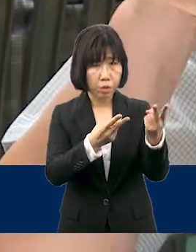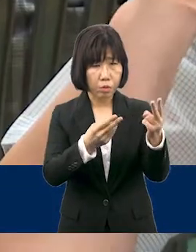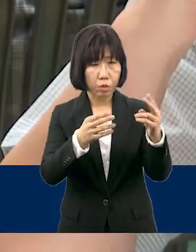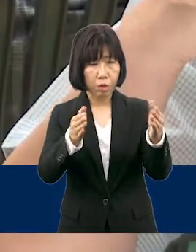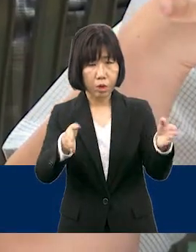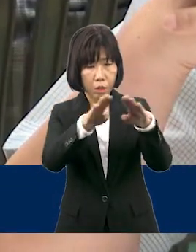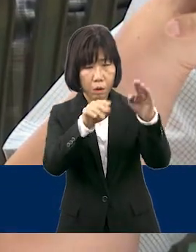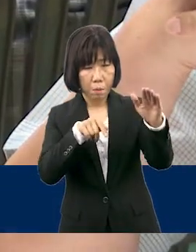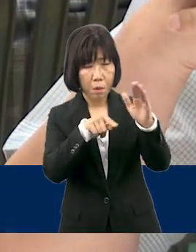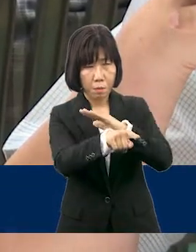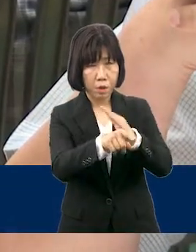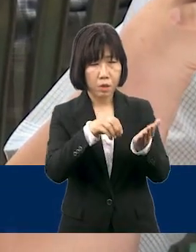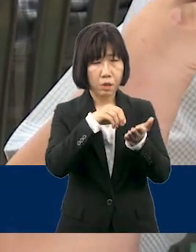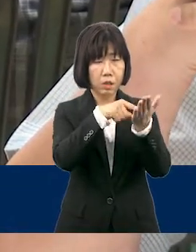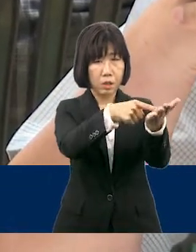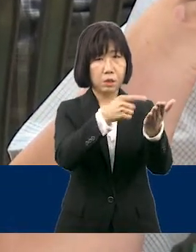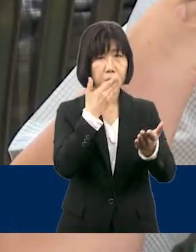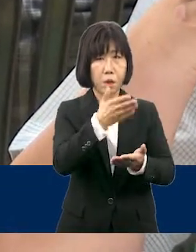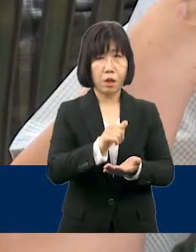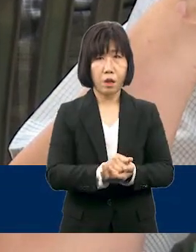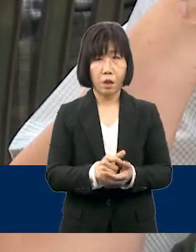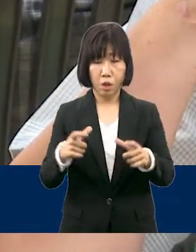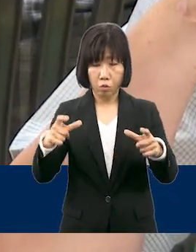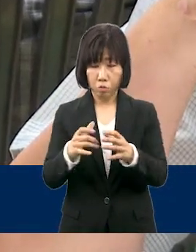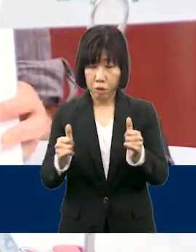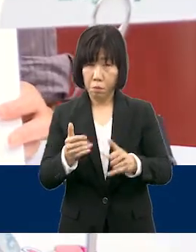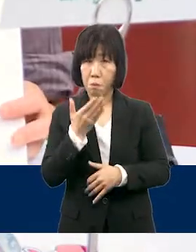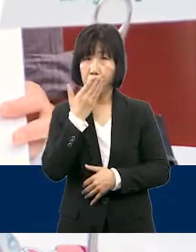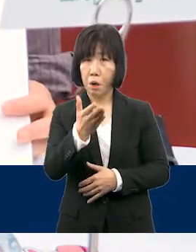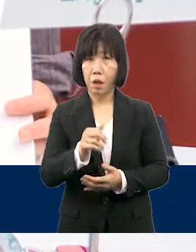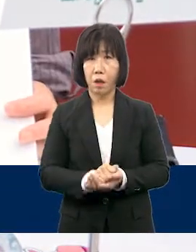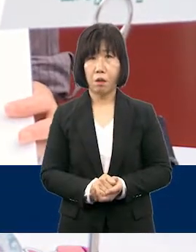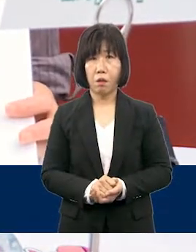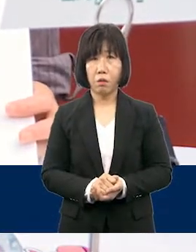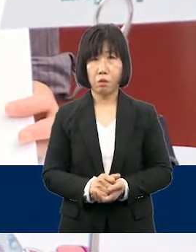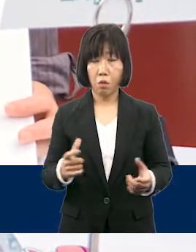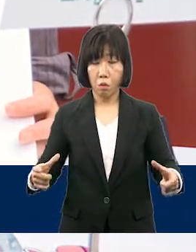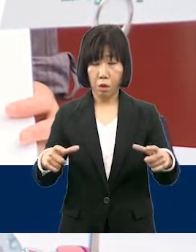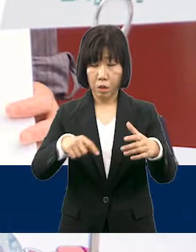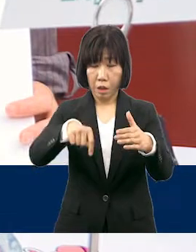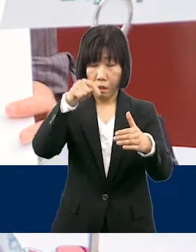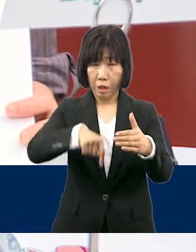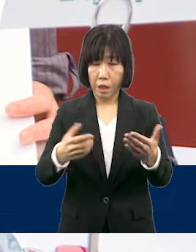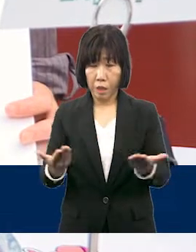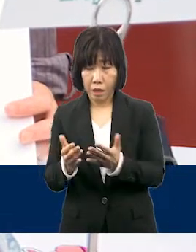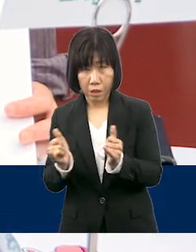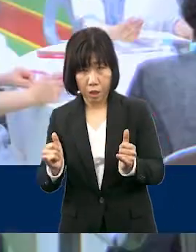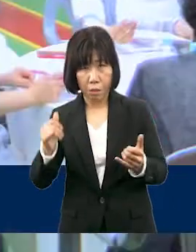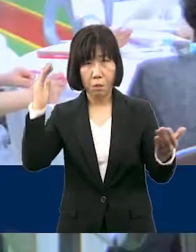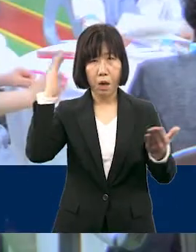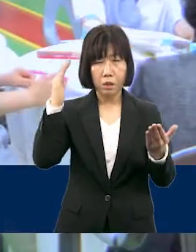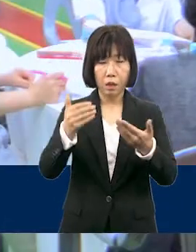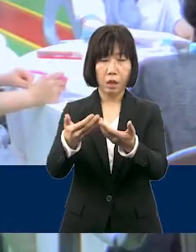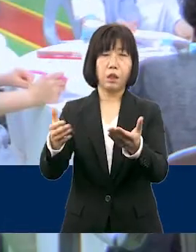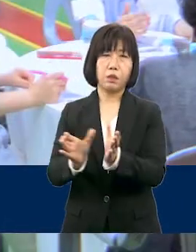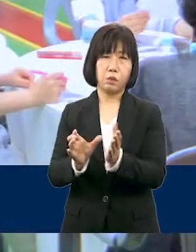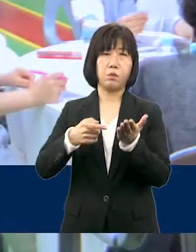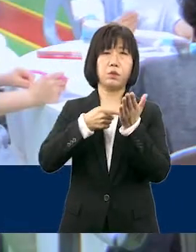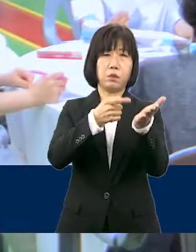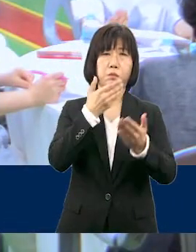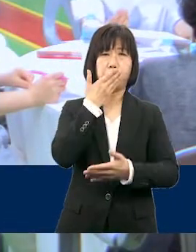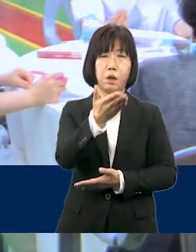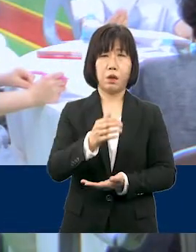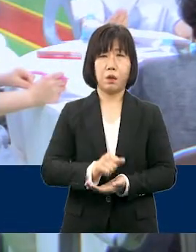방문을 통해 신청할 수 있으며 고민이라면 누구나 신청할 수 있고 관내 소재 직장인 학생 단체도